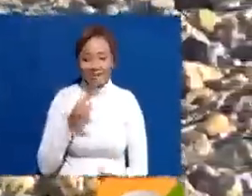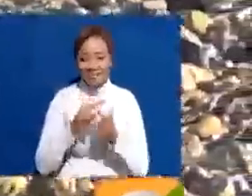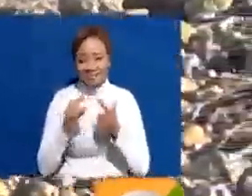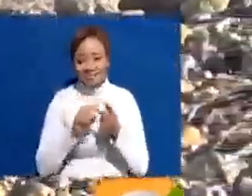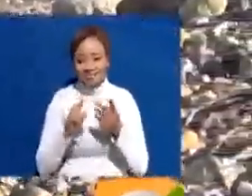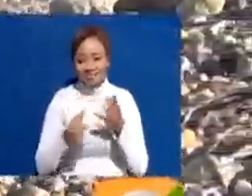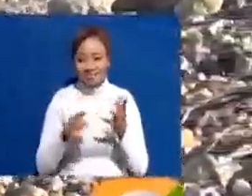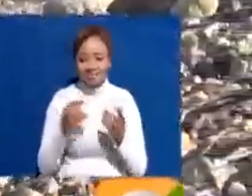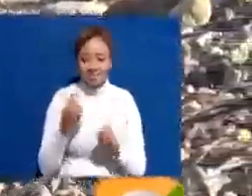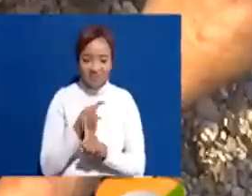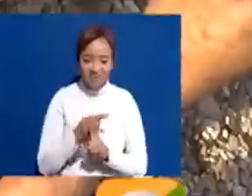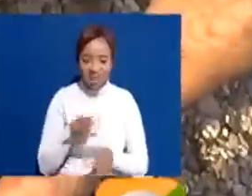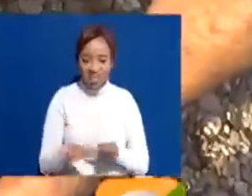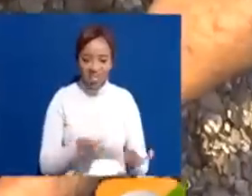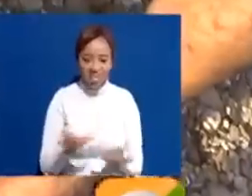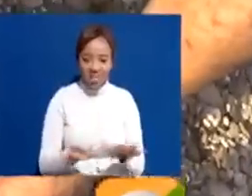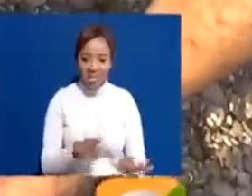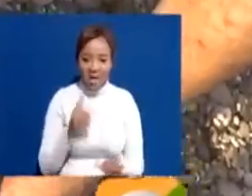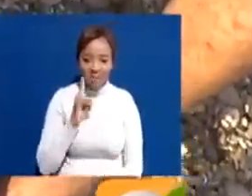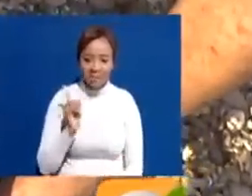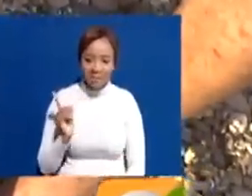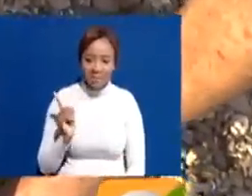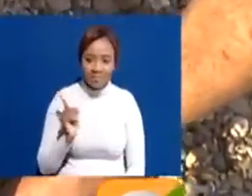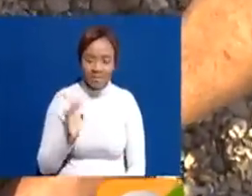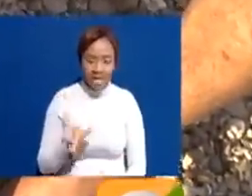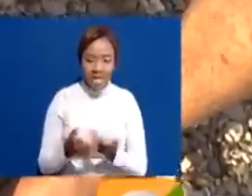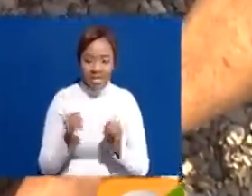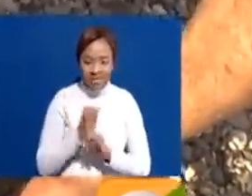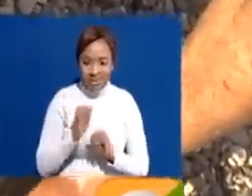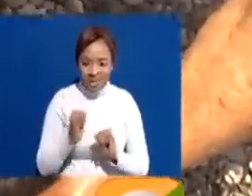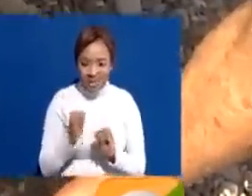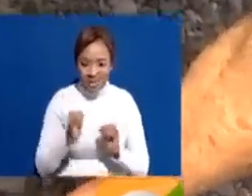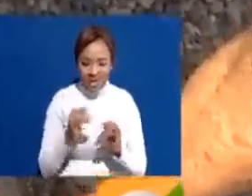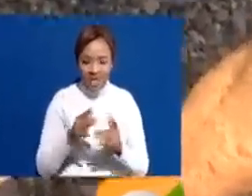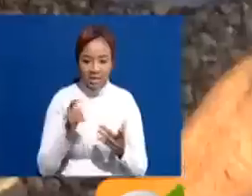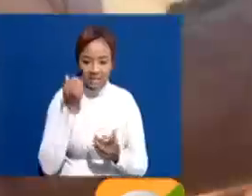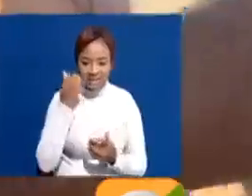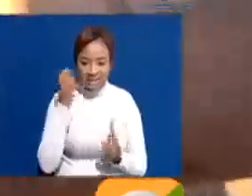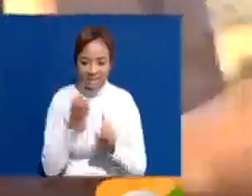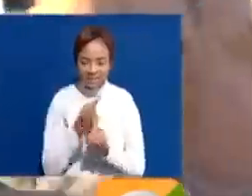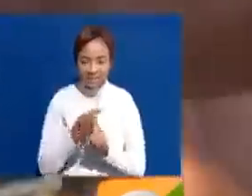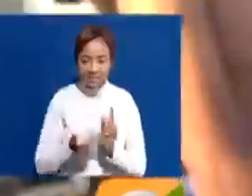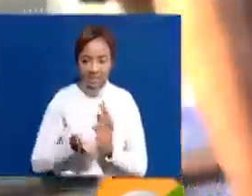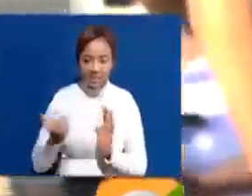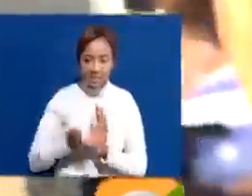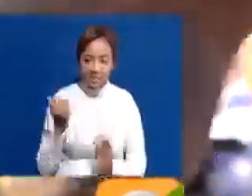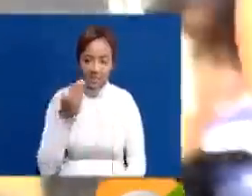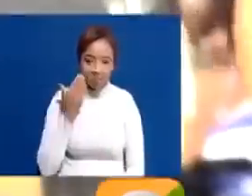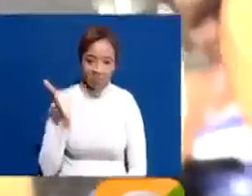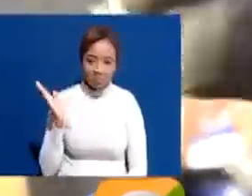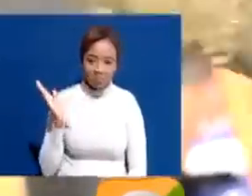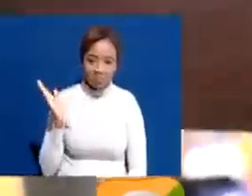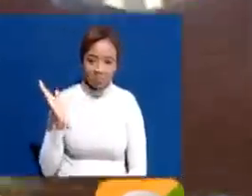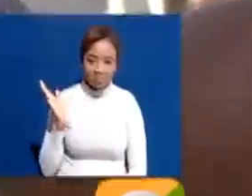au matope ya bahari yanayosifika sana kwa sababu ya uwezo wa kutibu magonjwa mbalimbali. Did you feel the